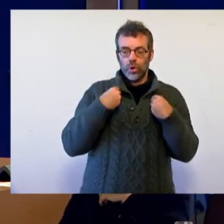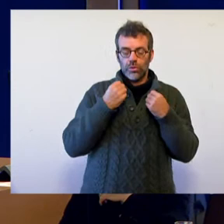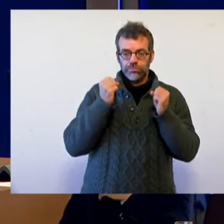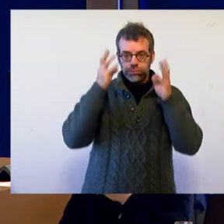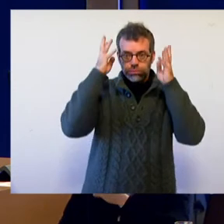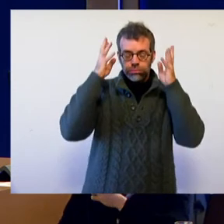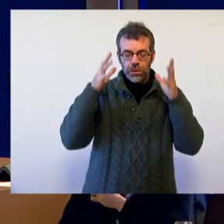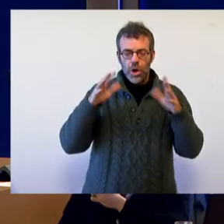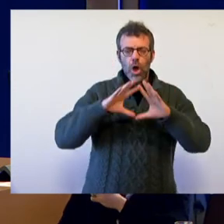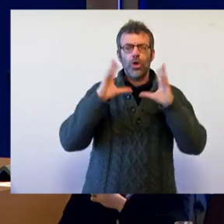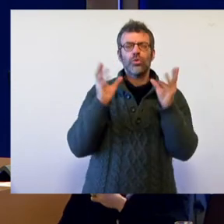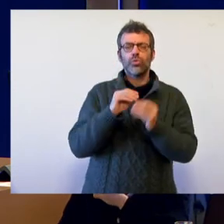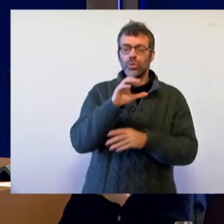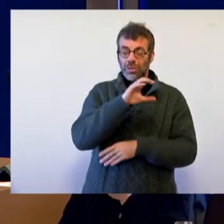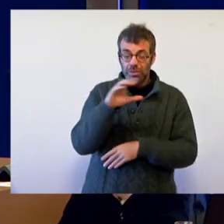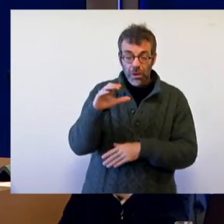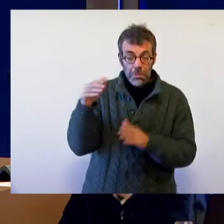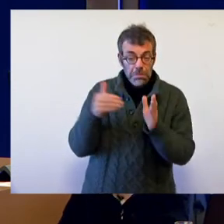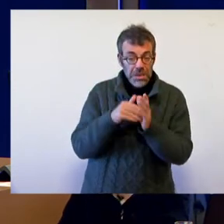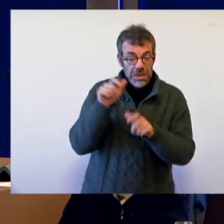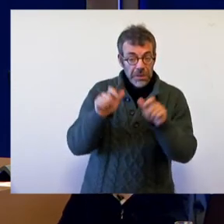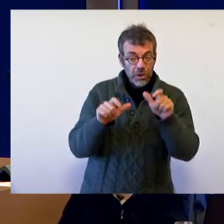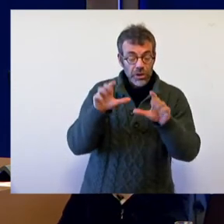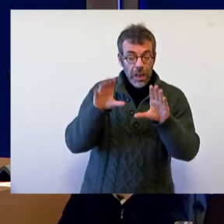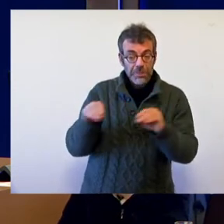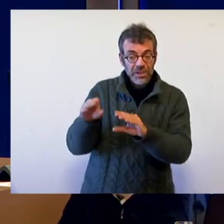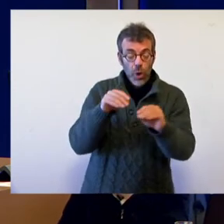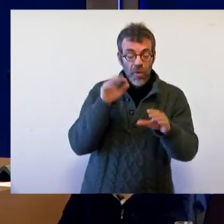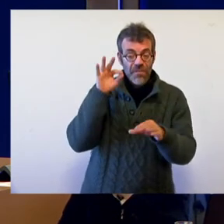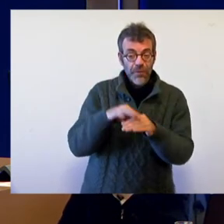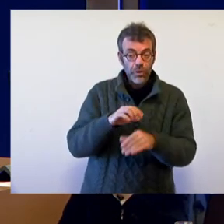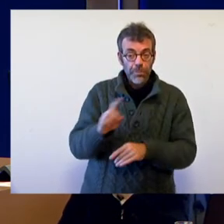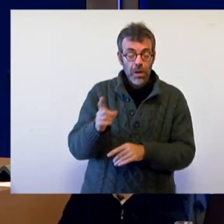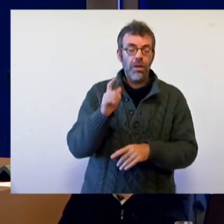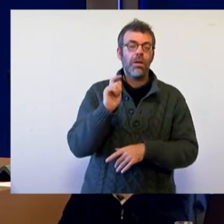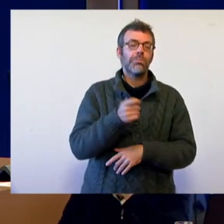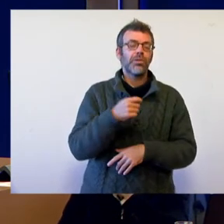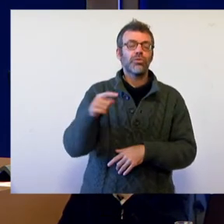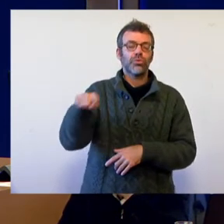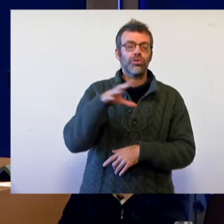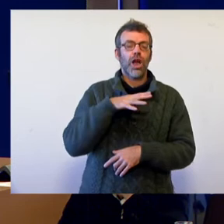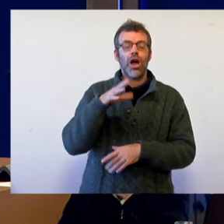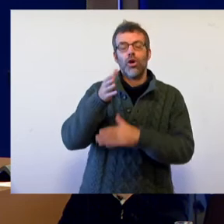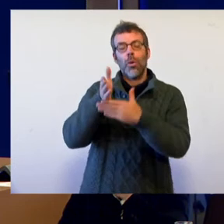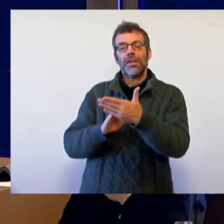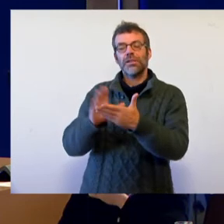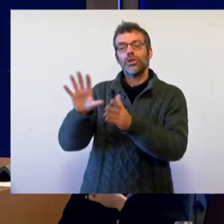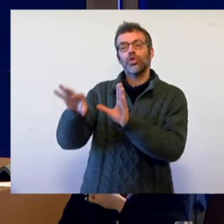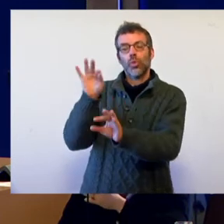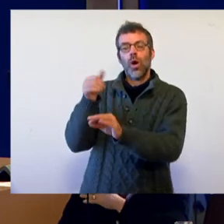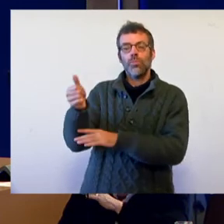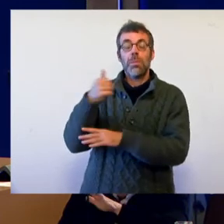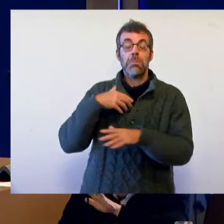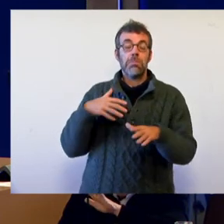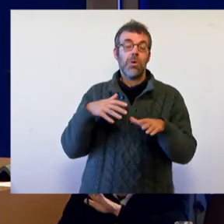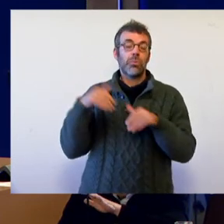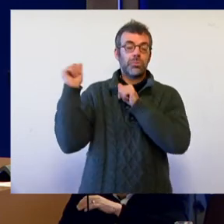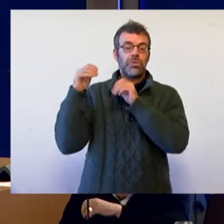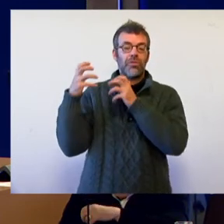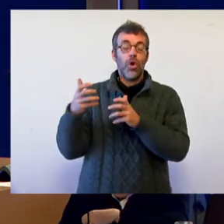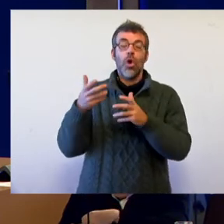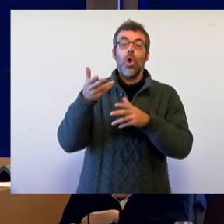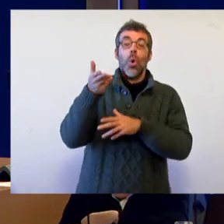000 habitants qui ne votent pas. Alors, parmi eux, bien sûr, il y a des gens qui le font par choix, mais il y en a beaucoup aussi parce qu'ils ne sont pas inscrits ou mal